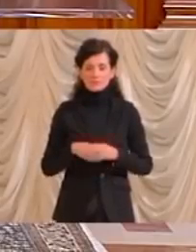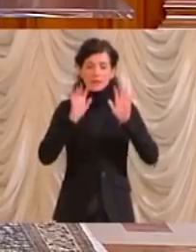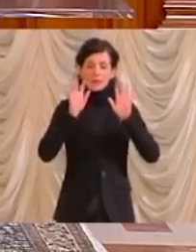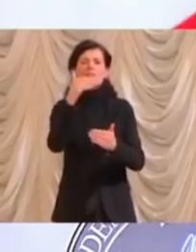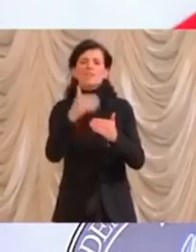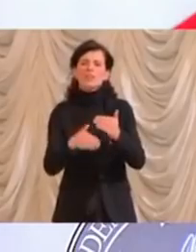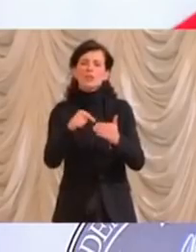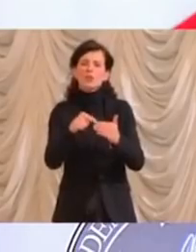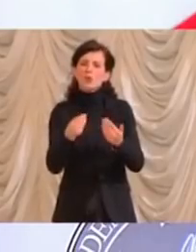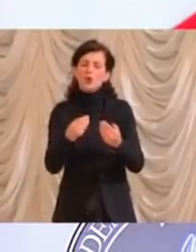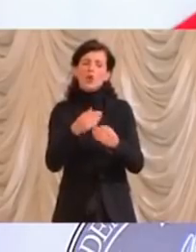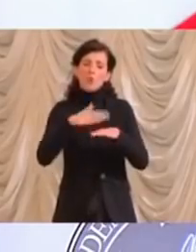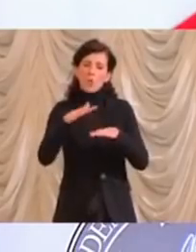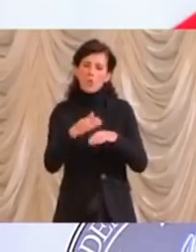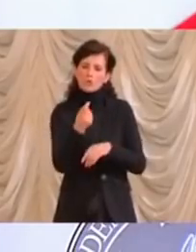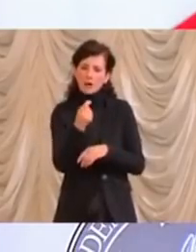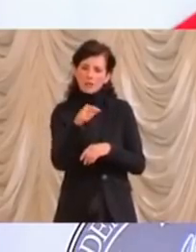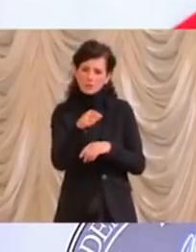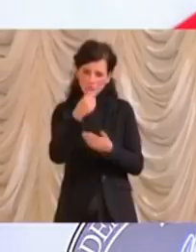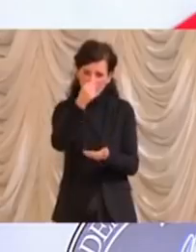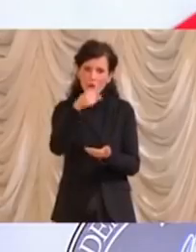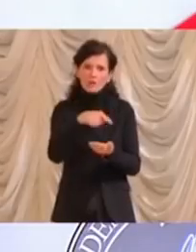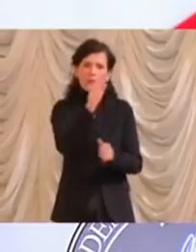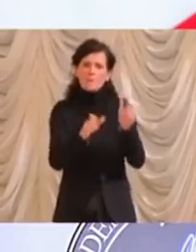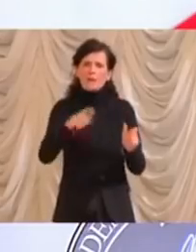will eine gemeinsame europäische Schuldenaufnahme.